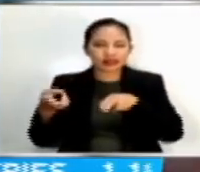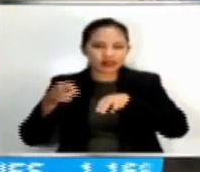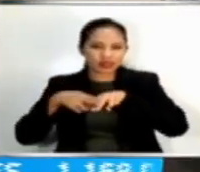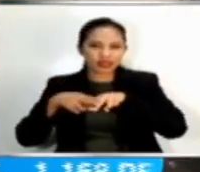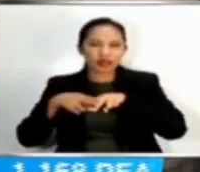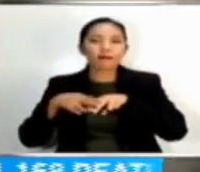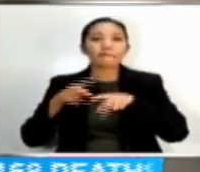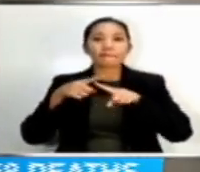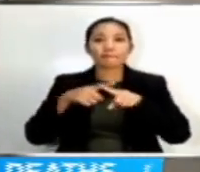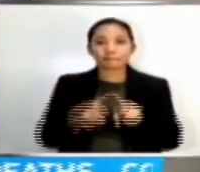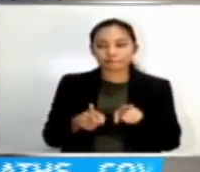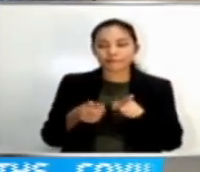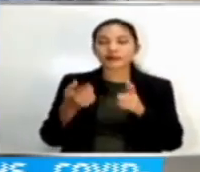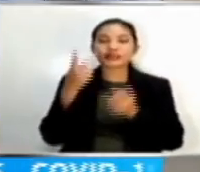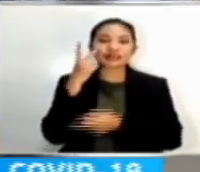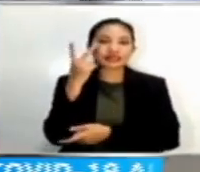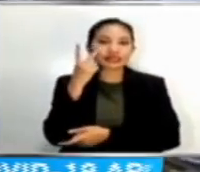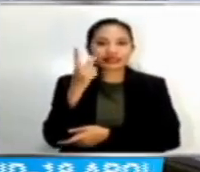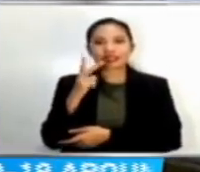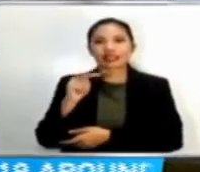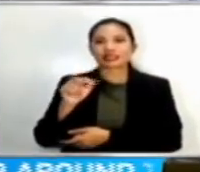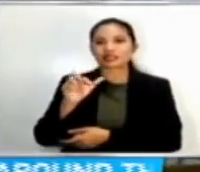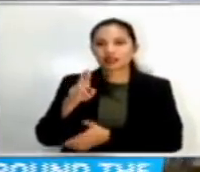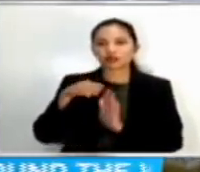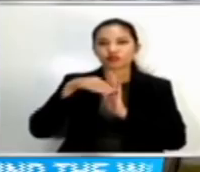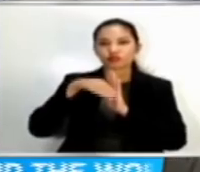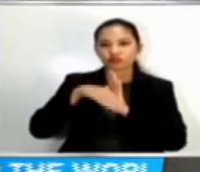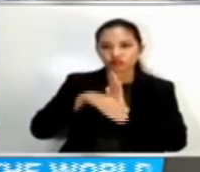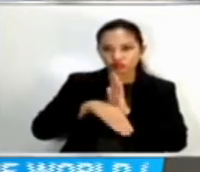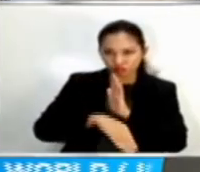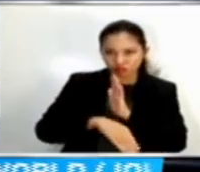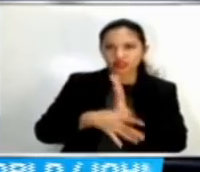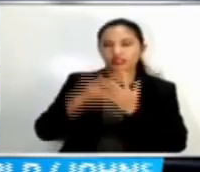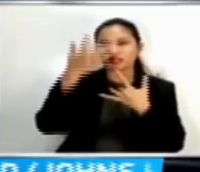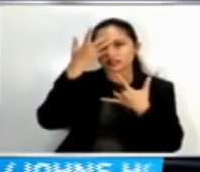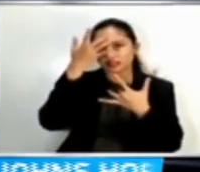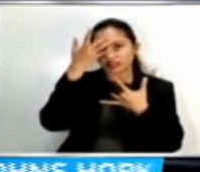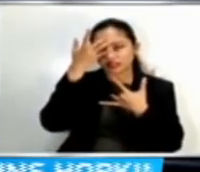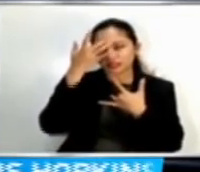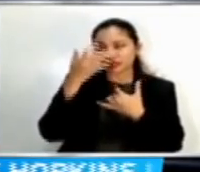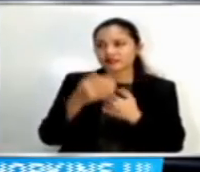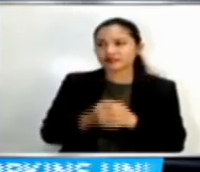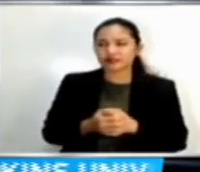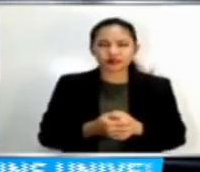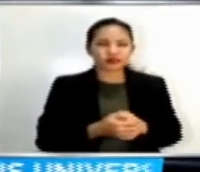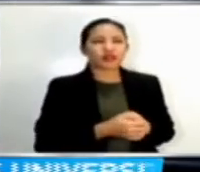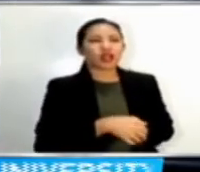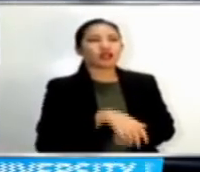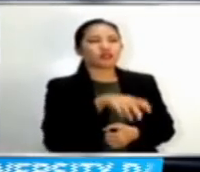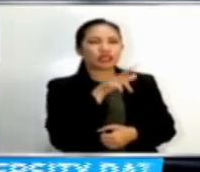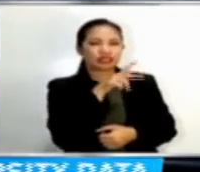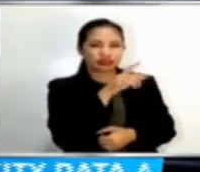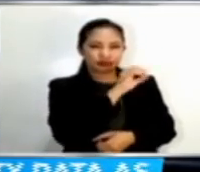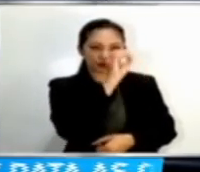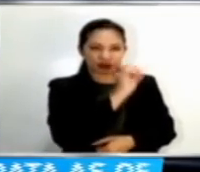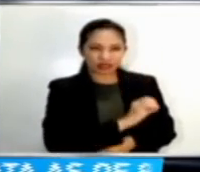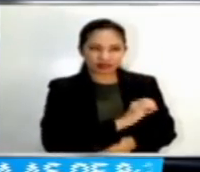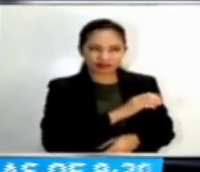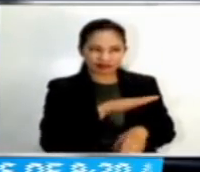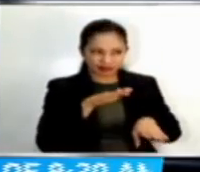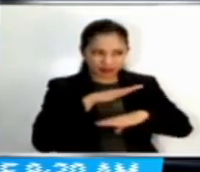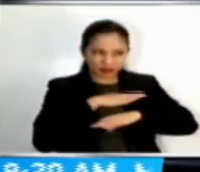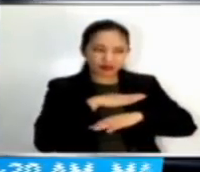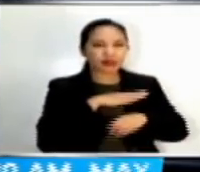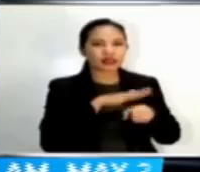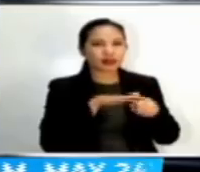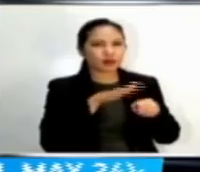sa NCR. Mm-hmm. Yung 23% na pagbaba, sapat na po ba yun? Or mas gugustuhin nyo mas malaki pa sana considering